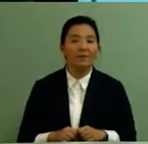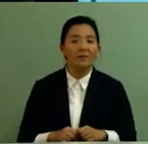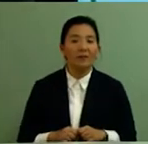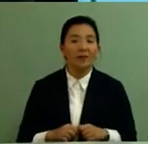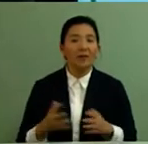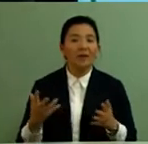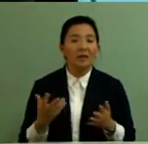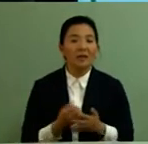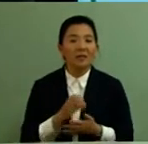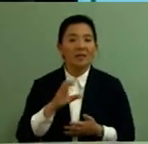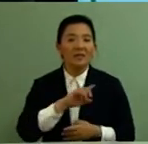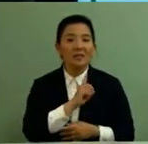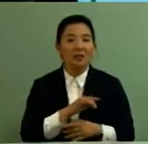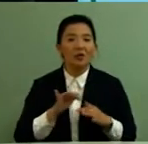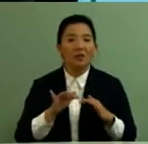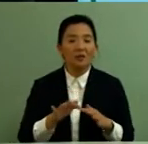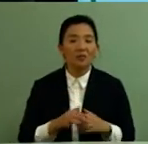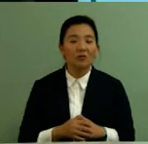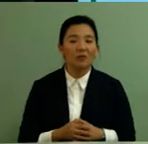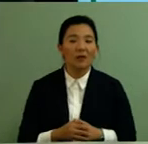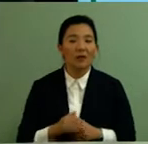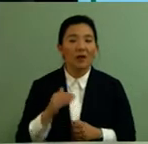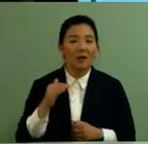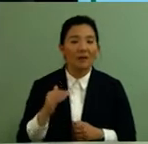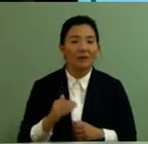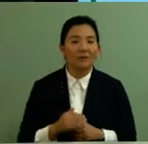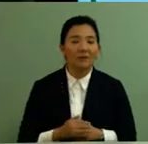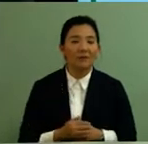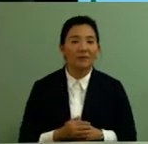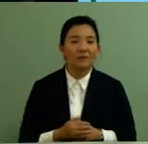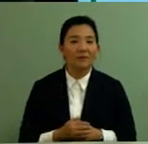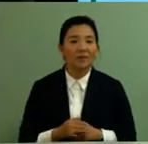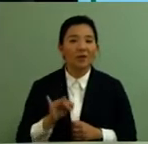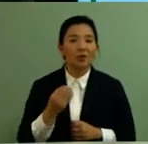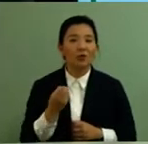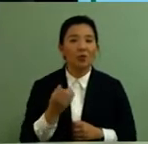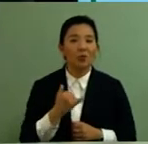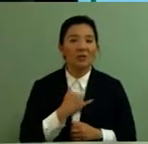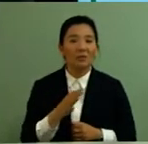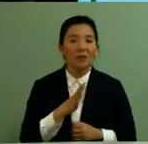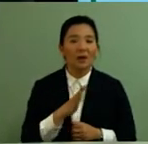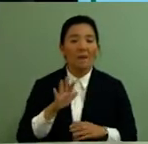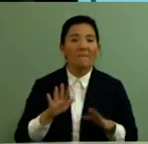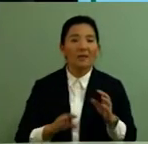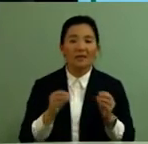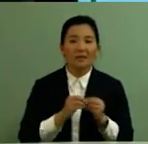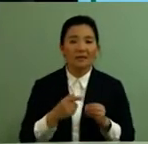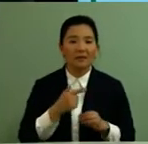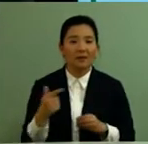0,8. Найти силу, действующую, F. И еще у нас была масса 10